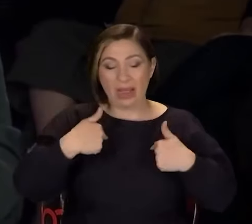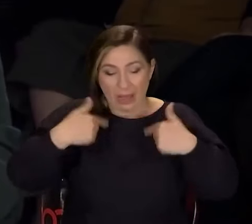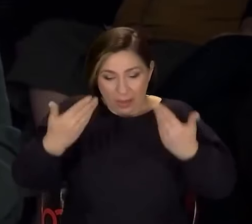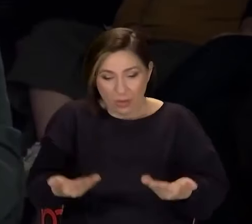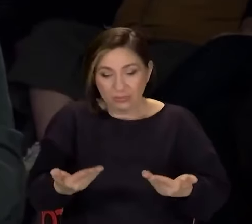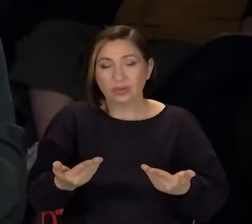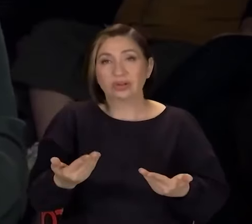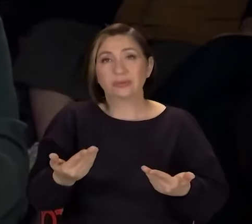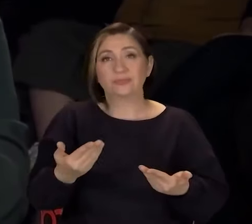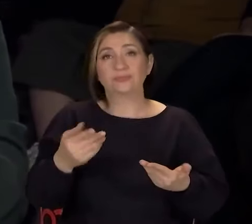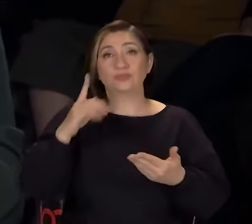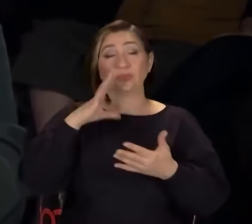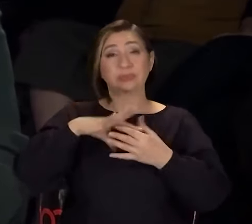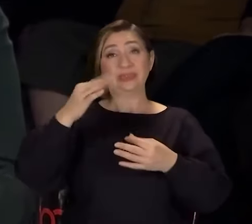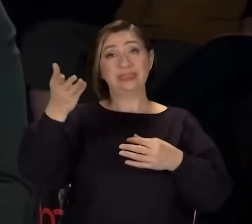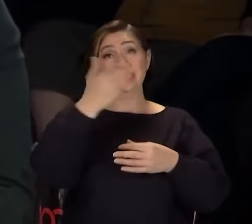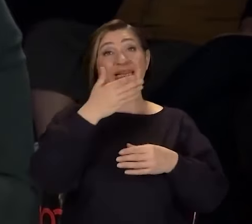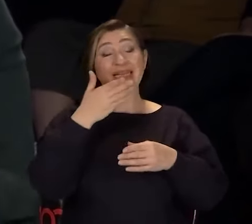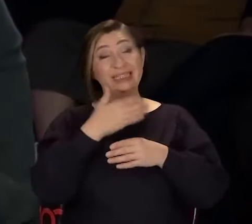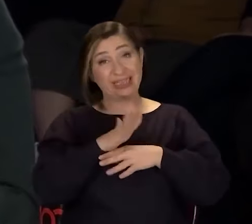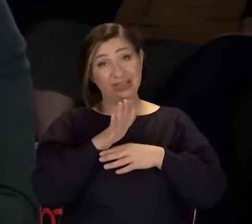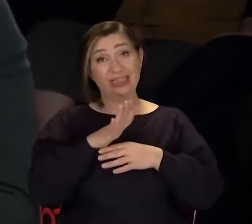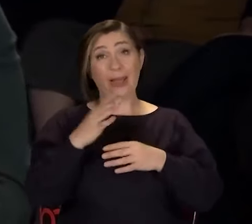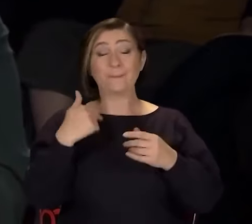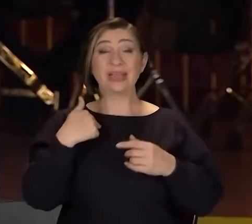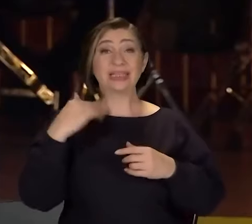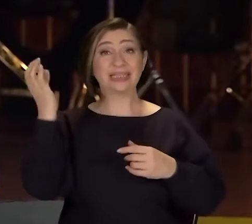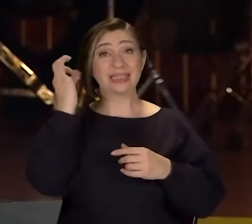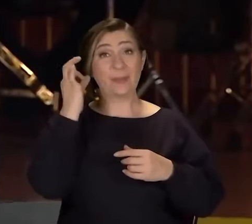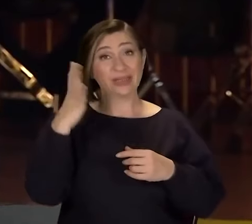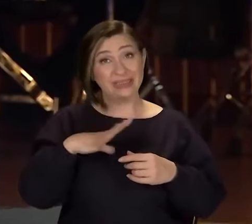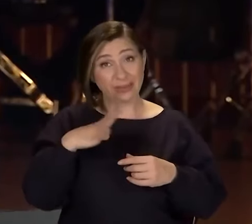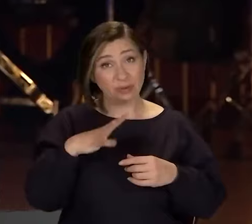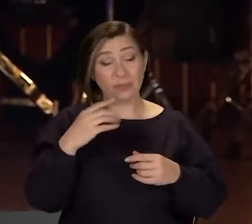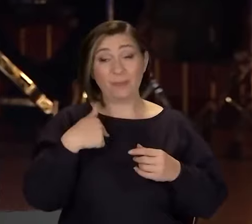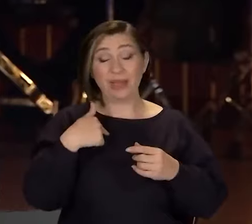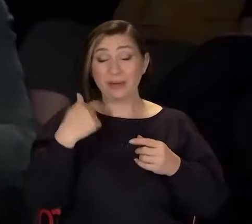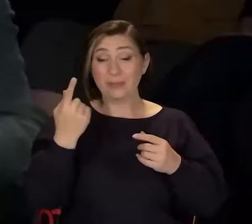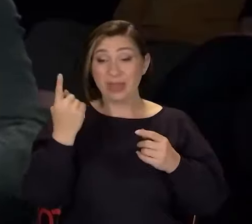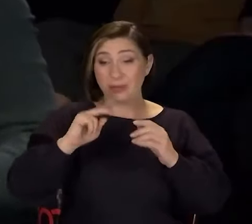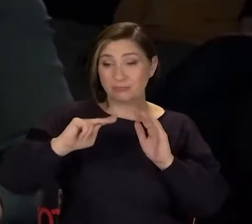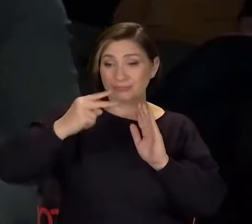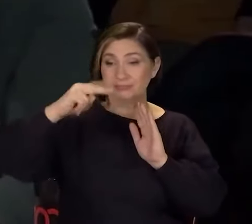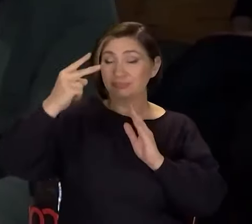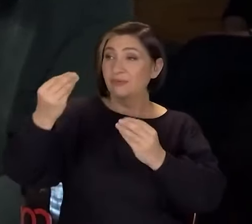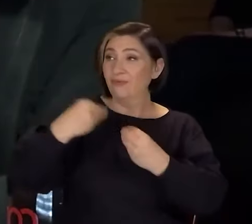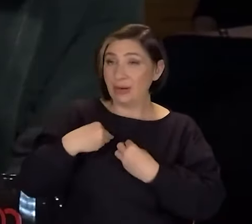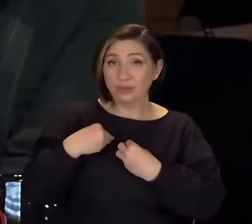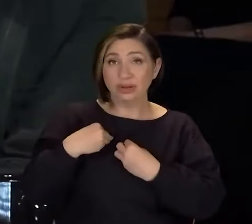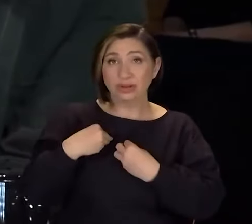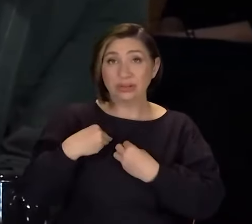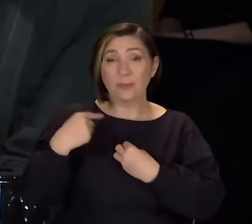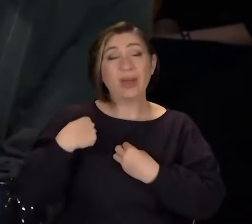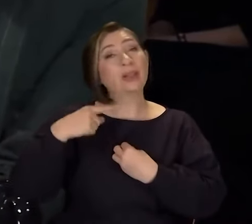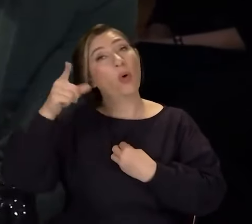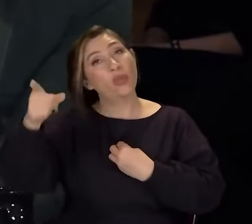etmiş. Bu kadar insan gerçekten beni dinlemek istemiş, beni bir yerlere getirmişler.